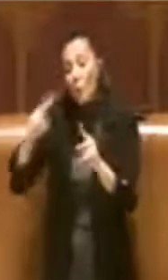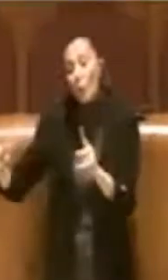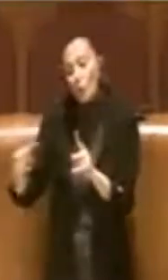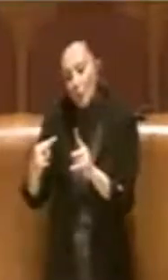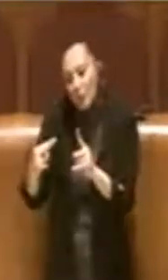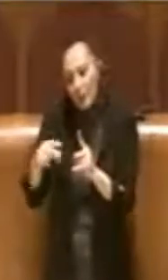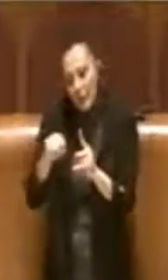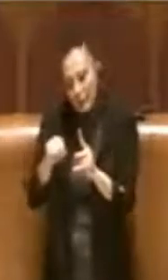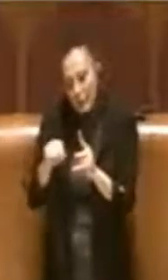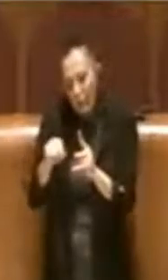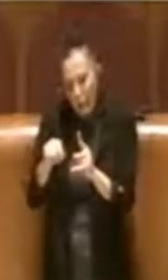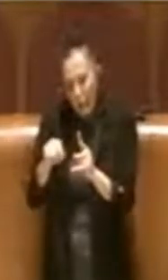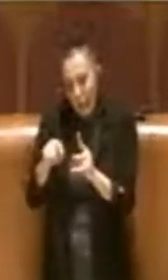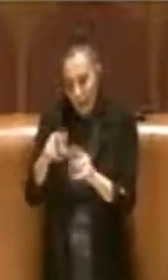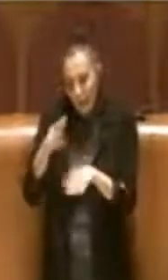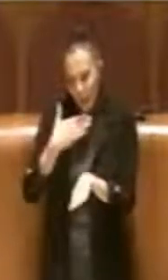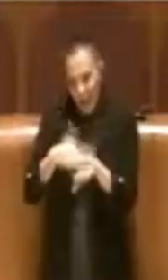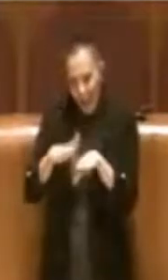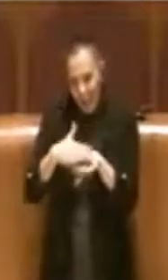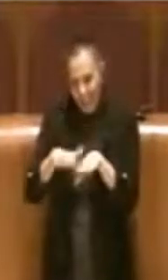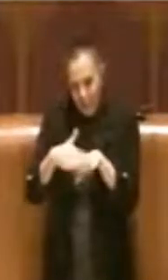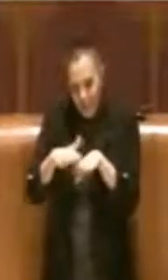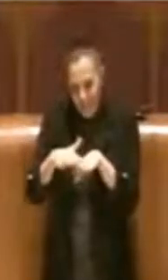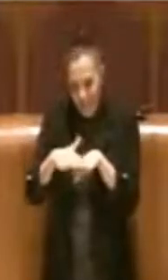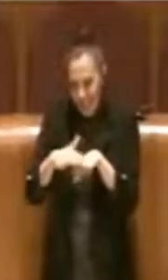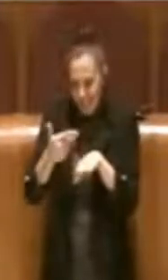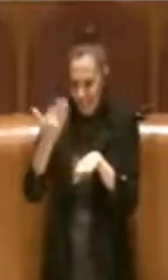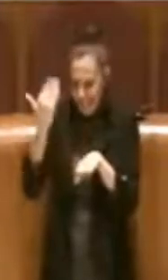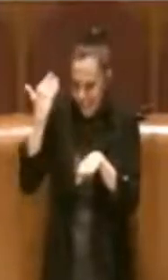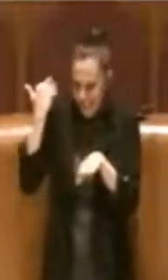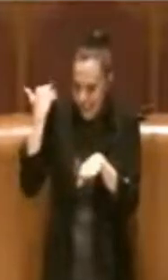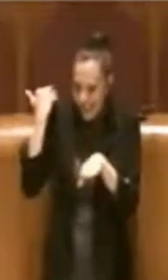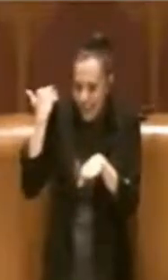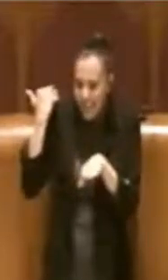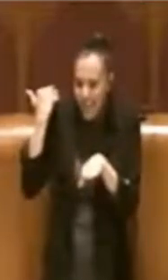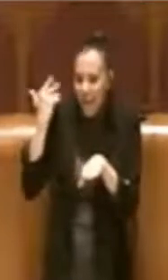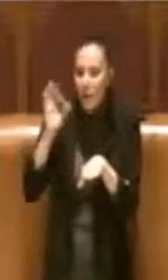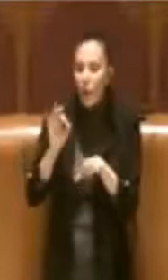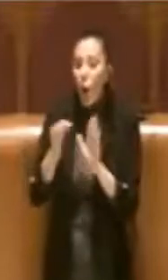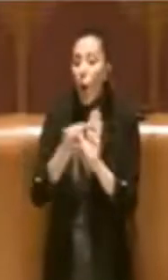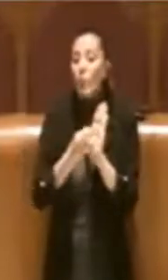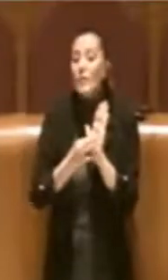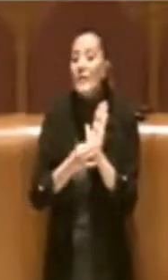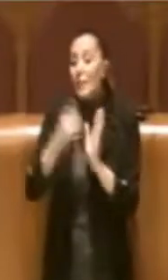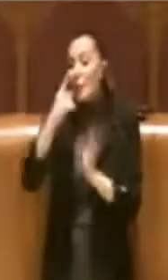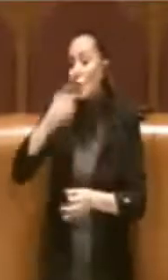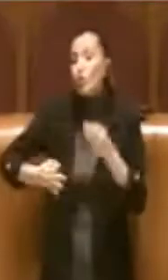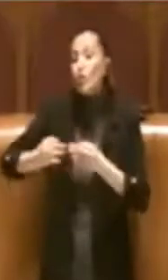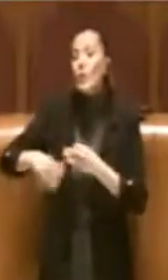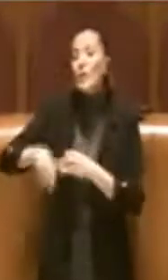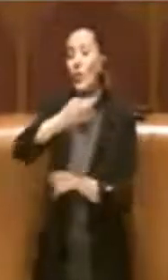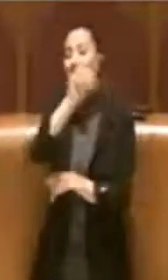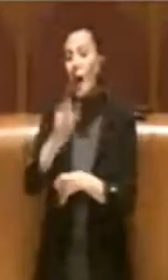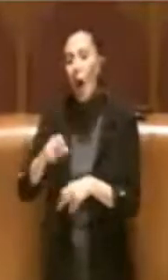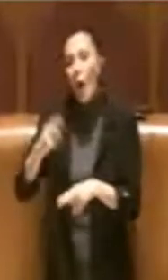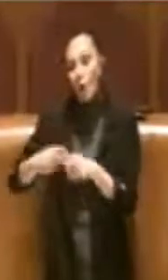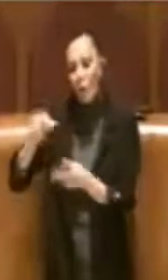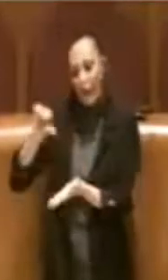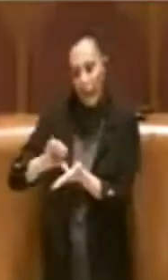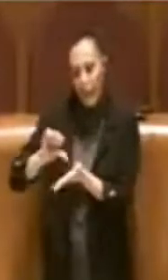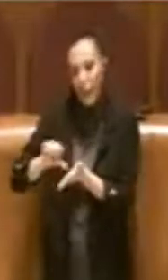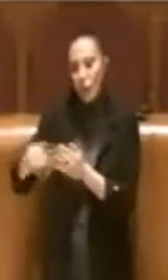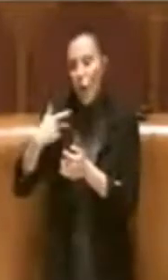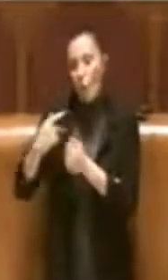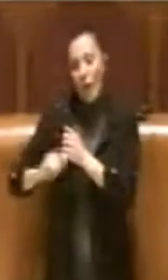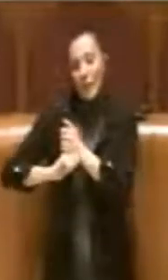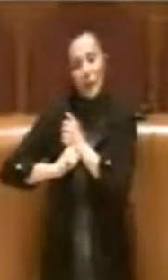se fa parte, insomma, delle esperienze tradizionali dell'ordinamento giuridico italiano, però per Roma Capitale c'è una